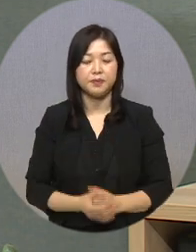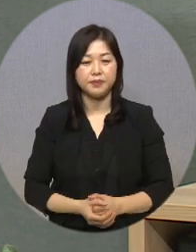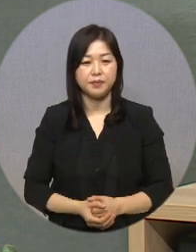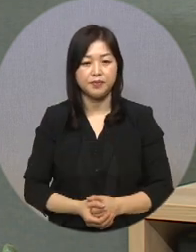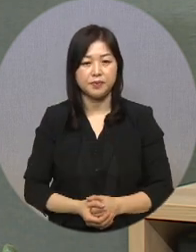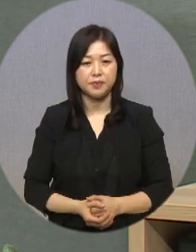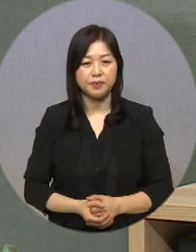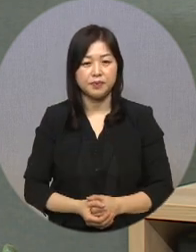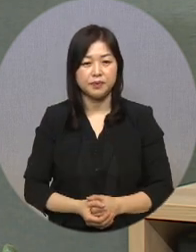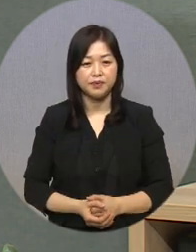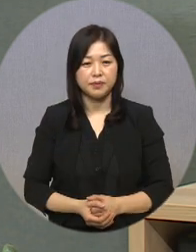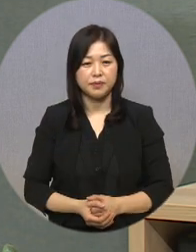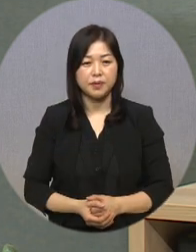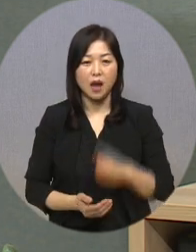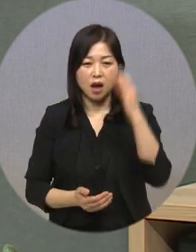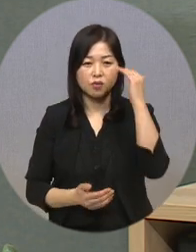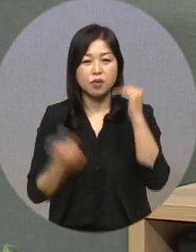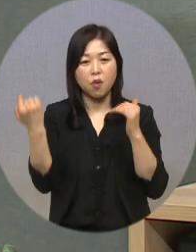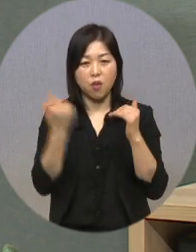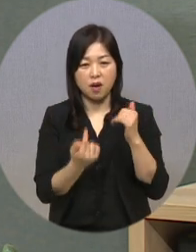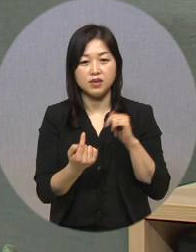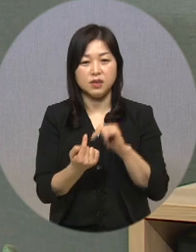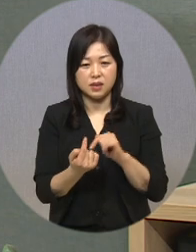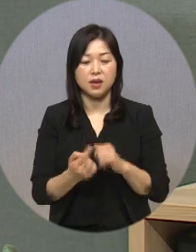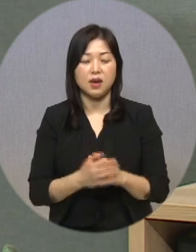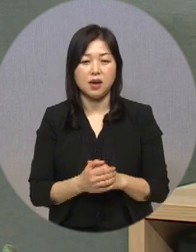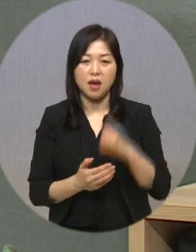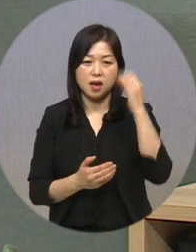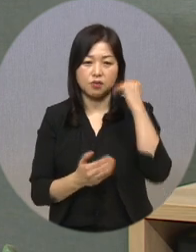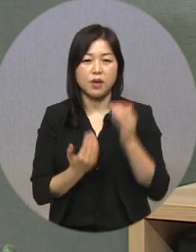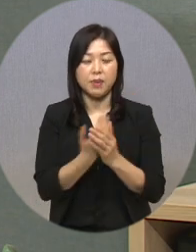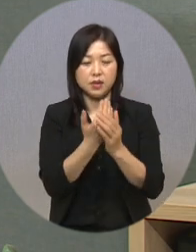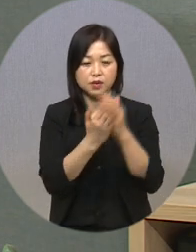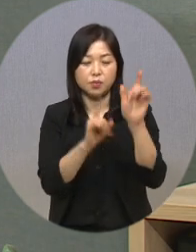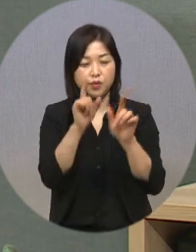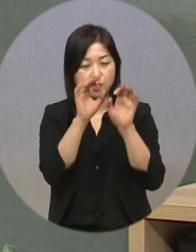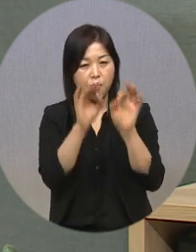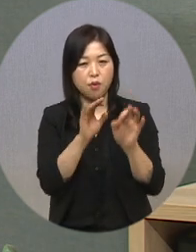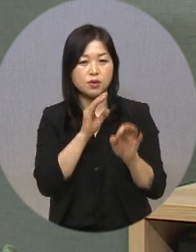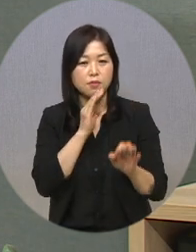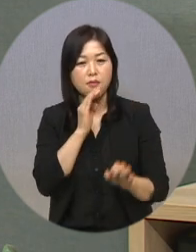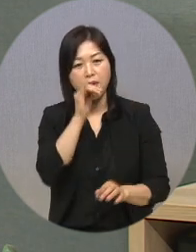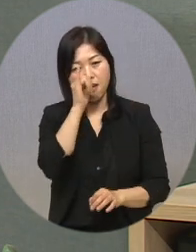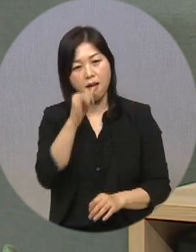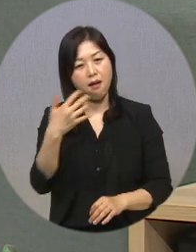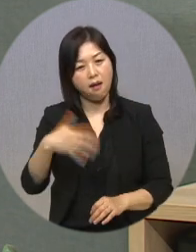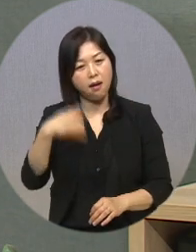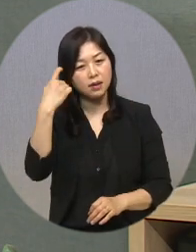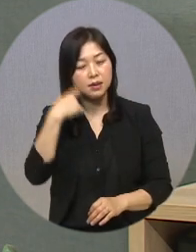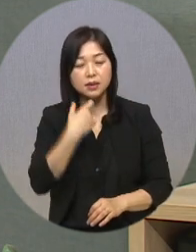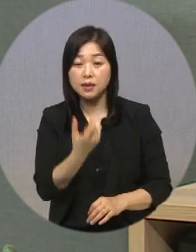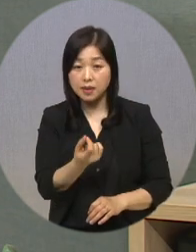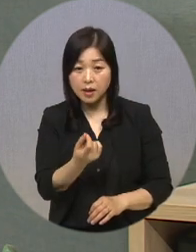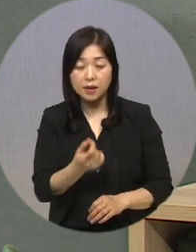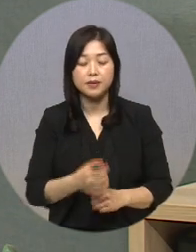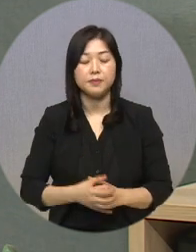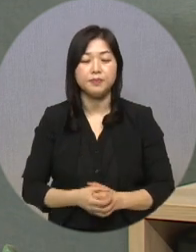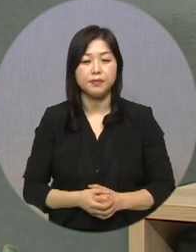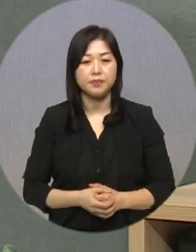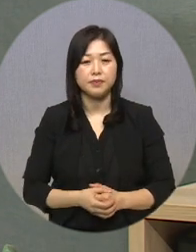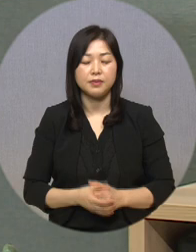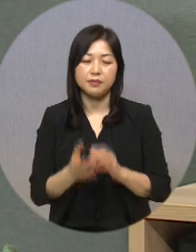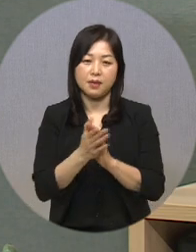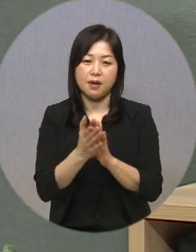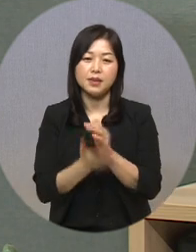하셨는데 국내에 오시니까 굉장히 국내 발전이 참 대단하다 하는 걸 느끼셨다고